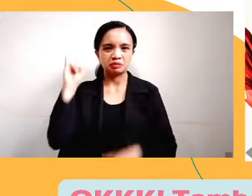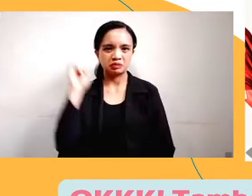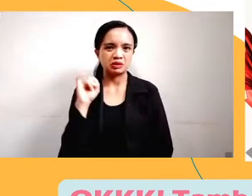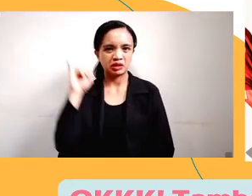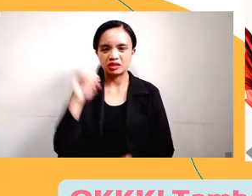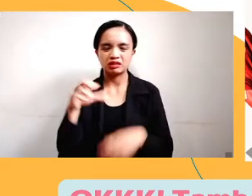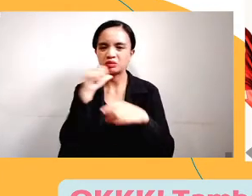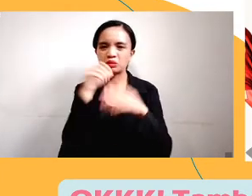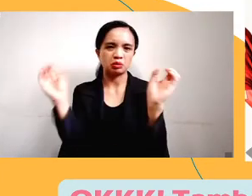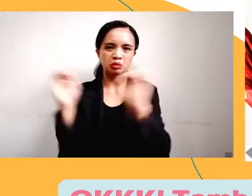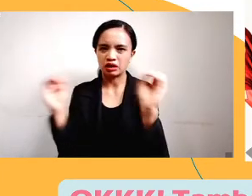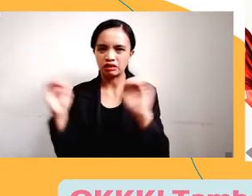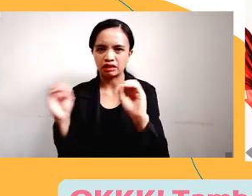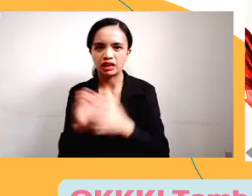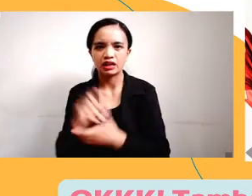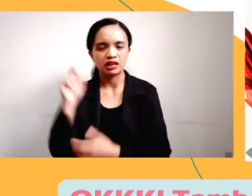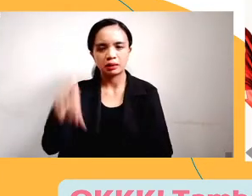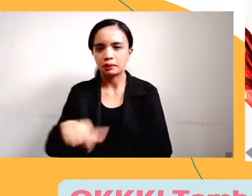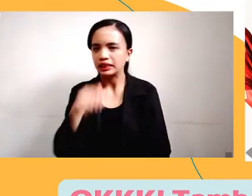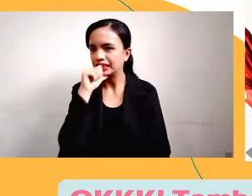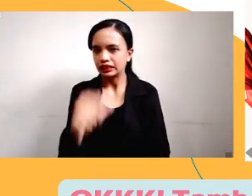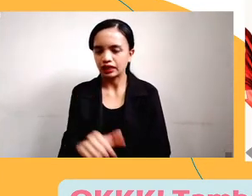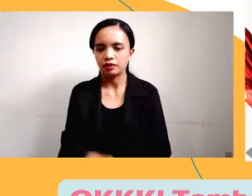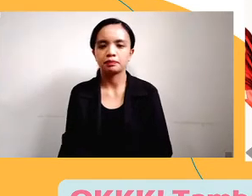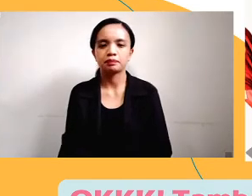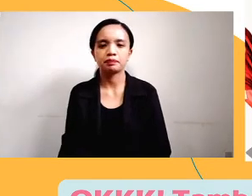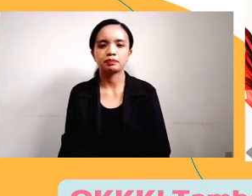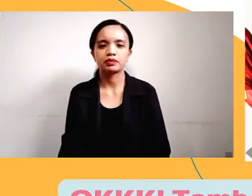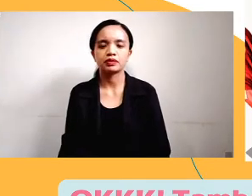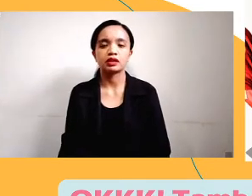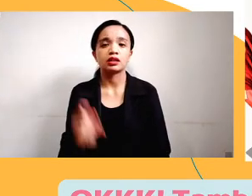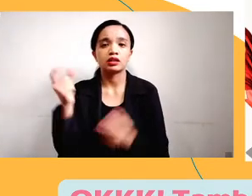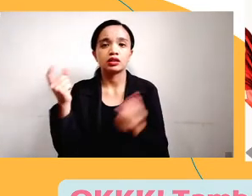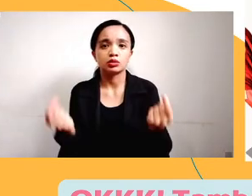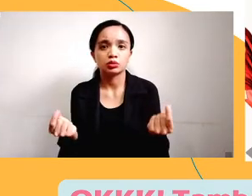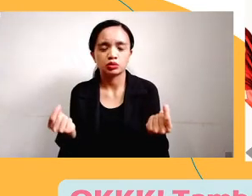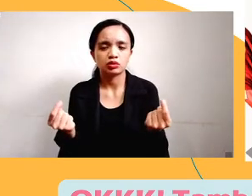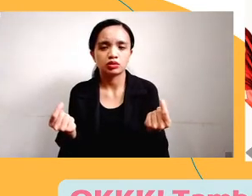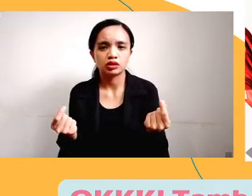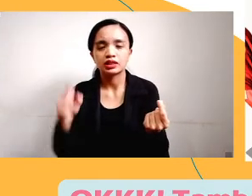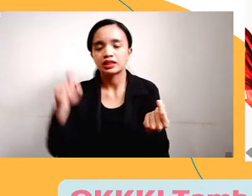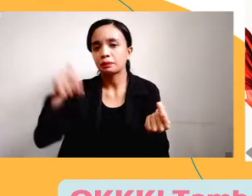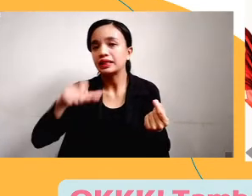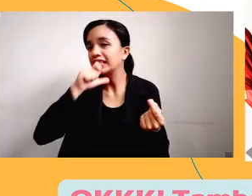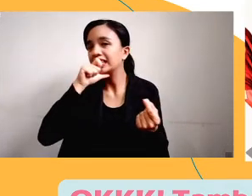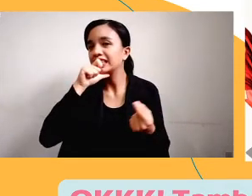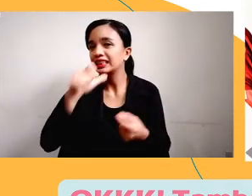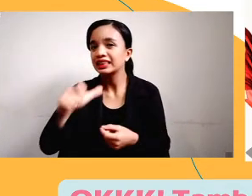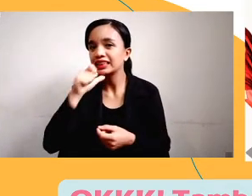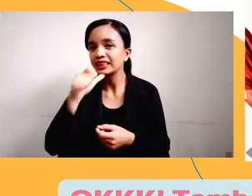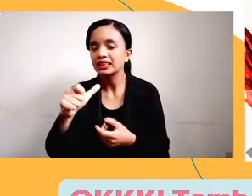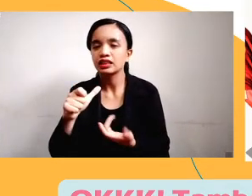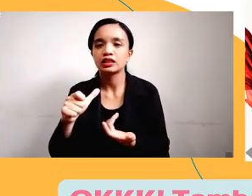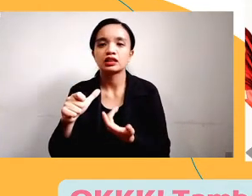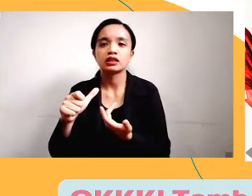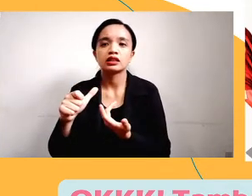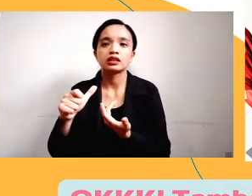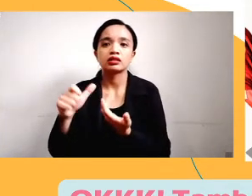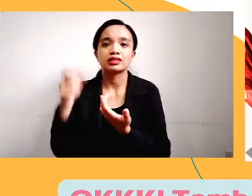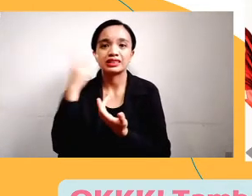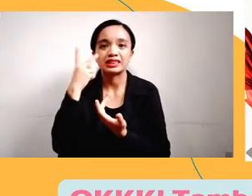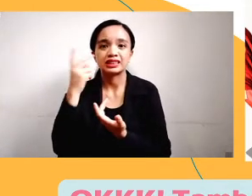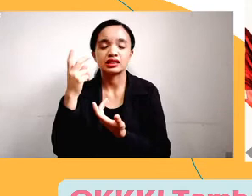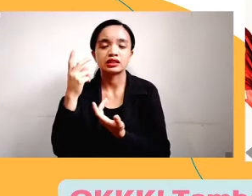na natin sila. Hindi dapat ganun. Okay? Hindi dapat natin yung mga danas nila. No?